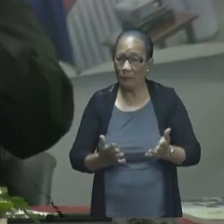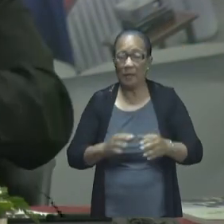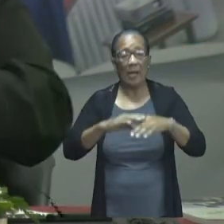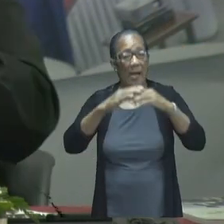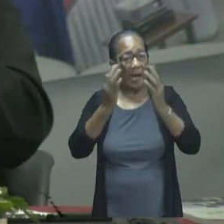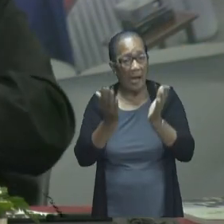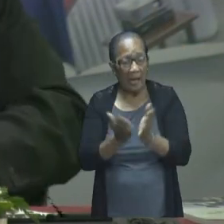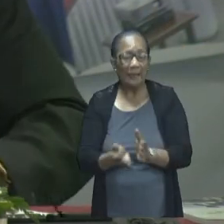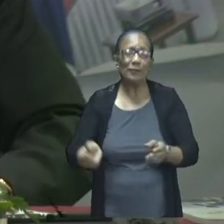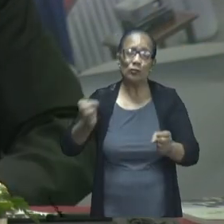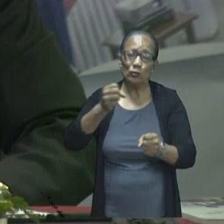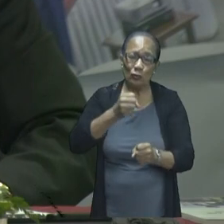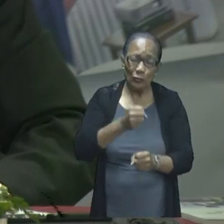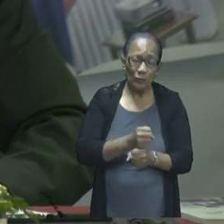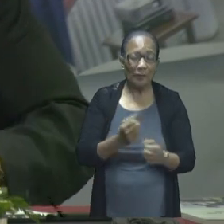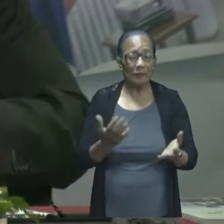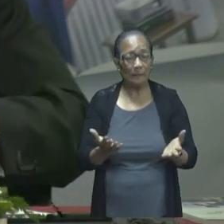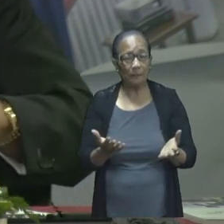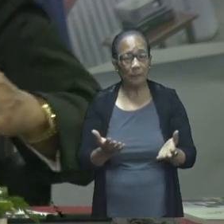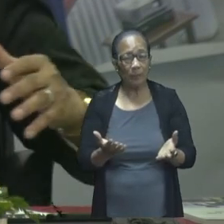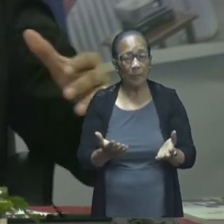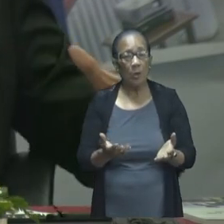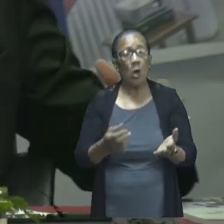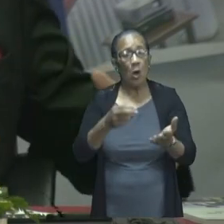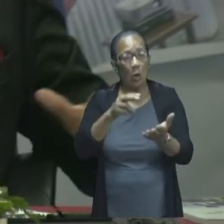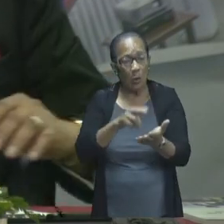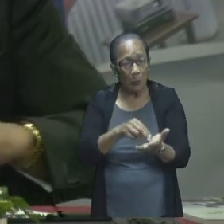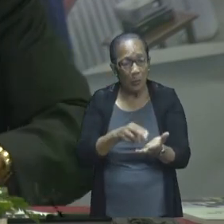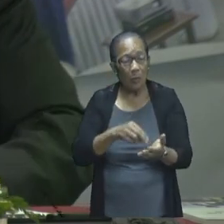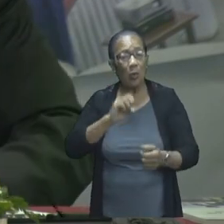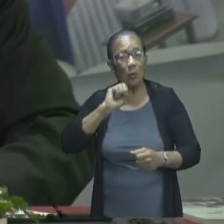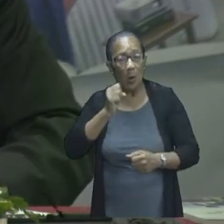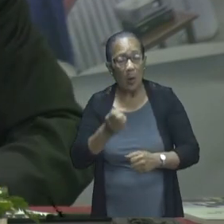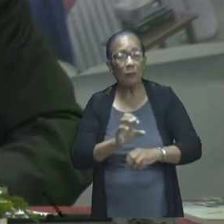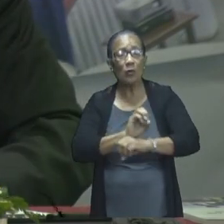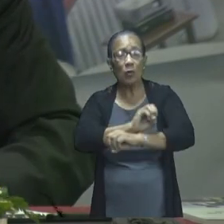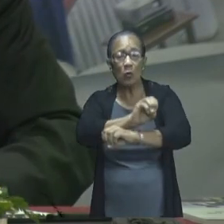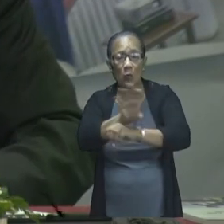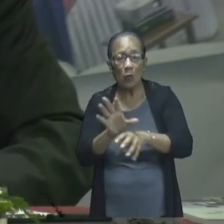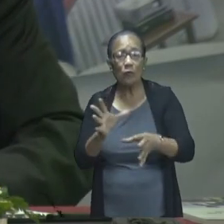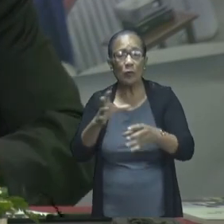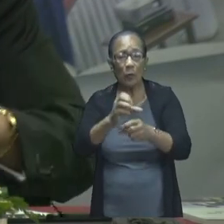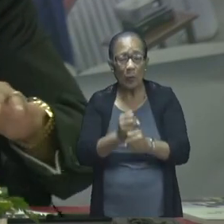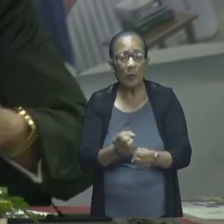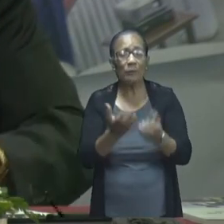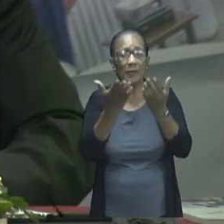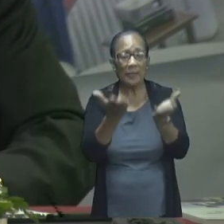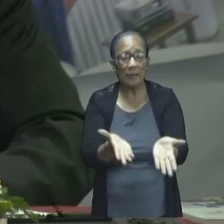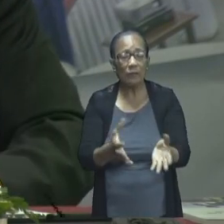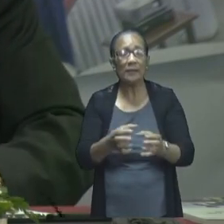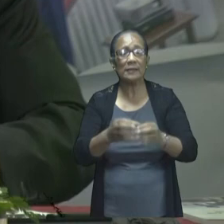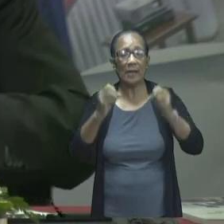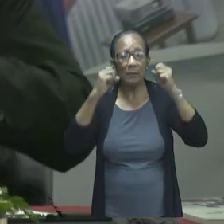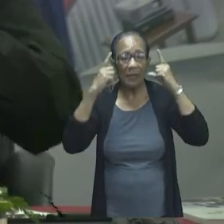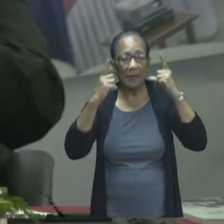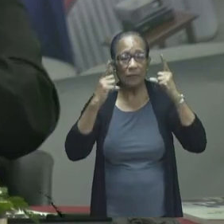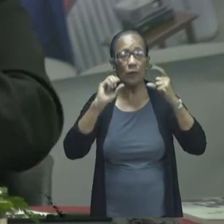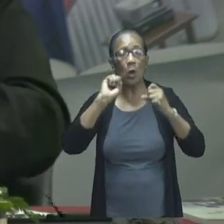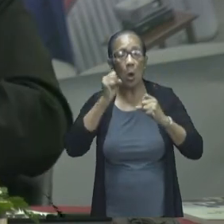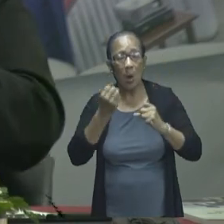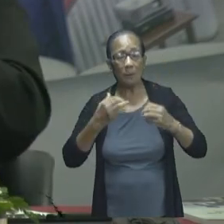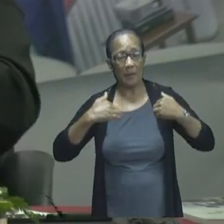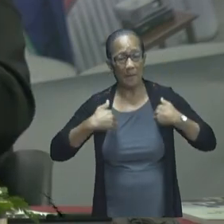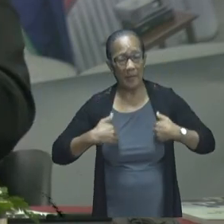instituten zijn gebruikt geworden om de kon verzorgde gaan bieden aan de samenleving samen liefde beschermen en